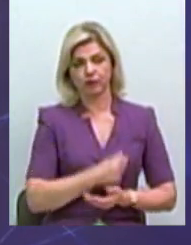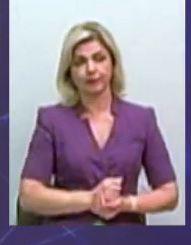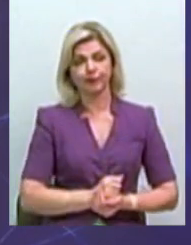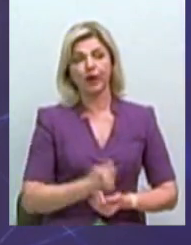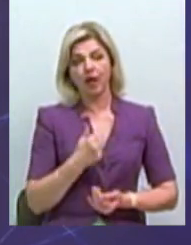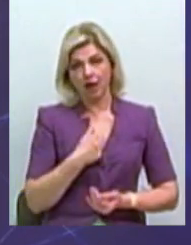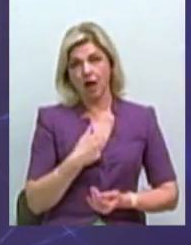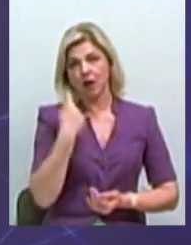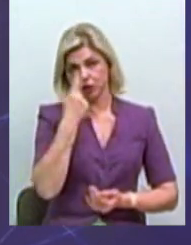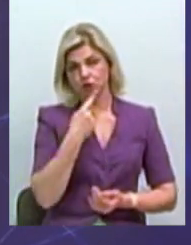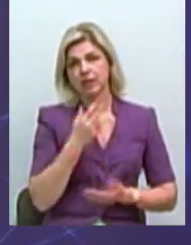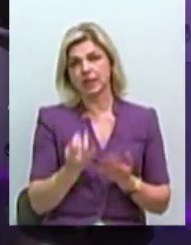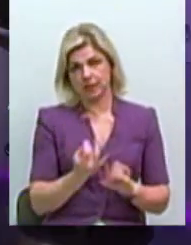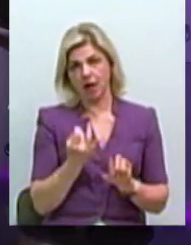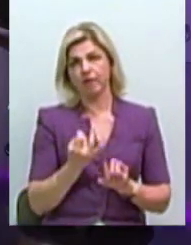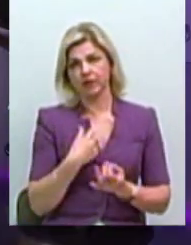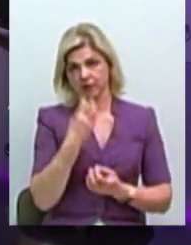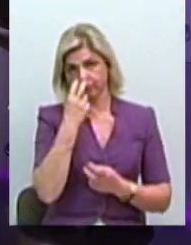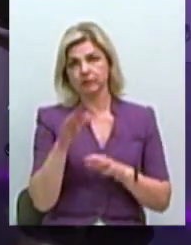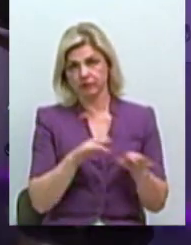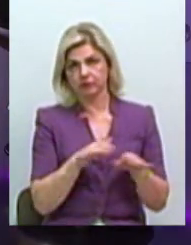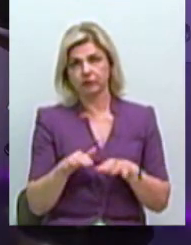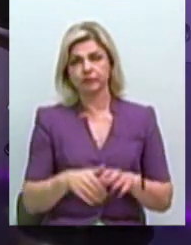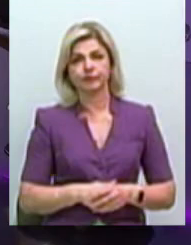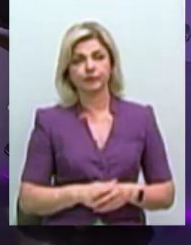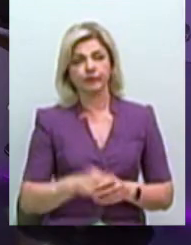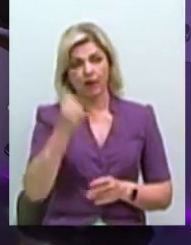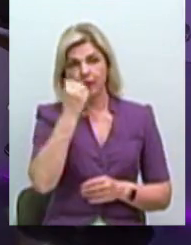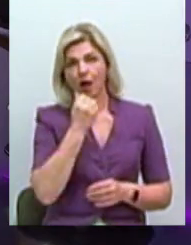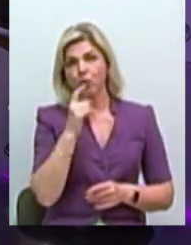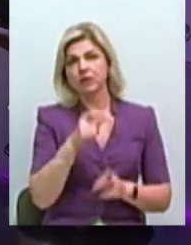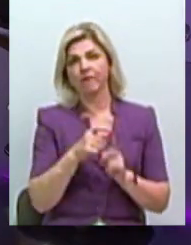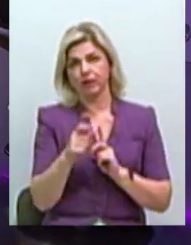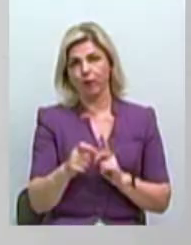саме зацікавлений. Дякую. Дякую вам за відповідь і наступний раунд.